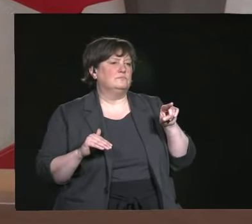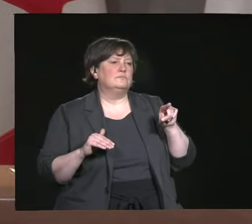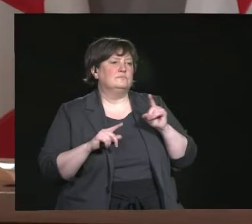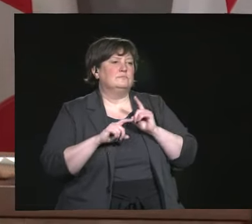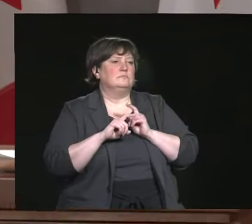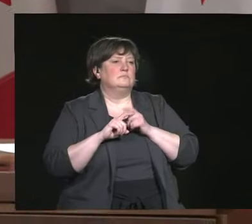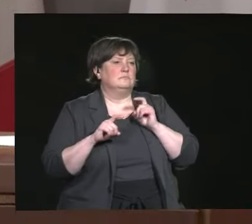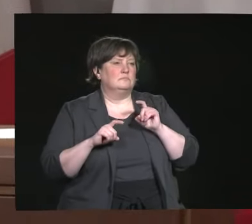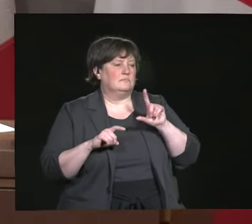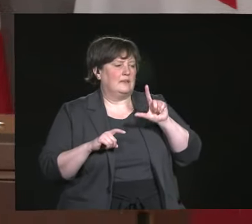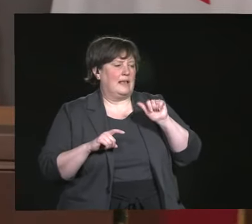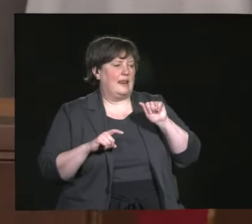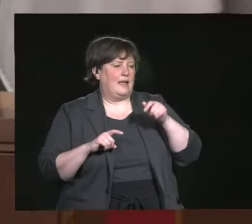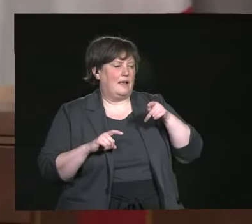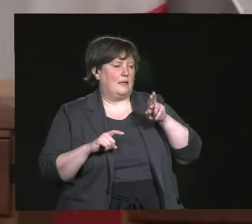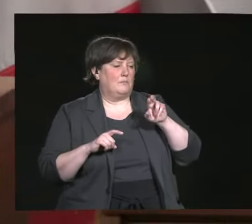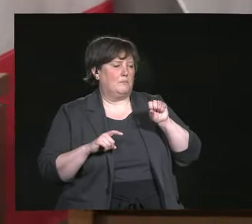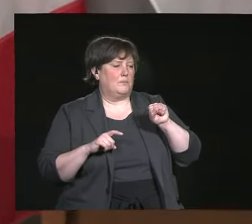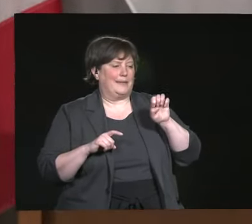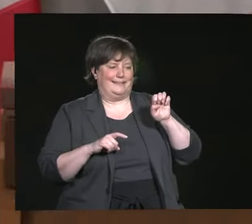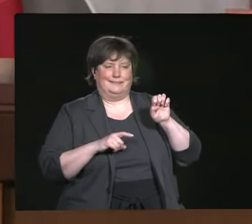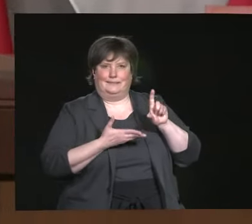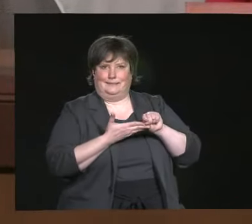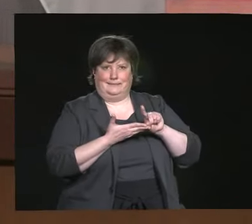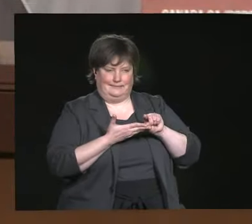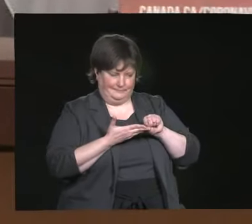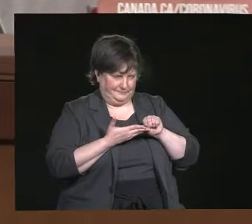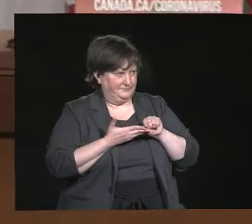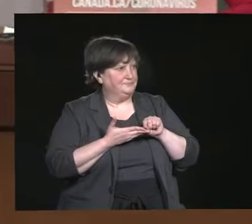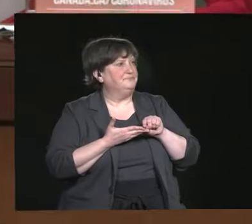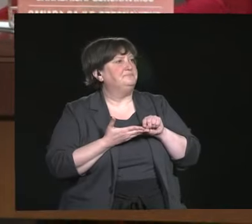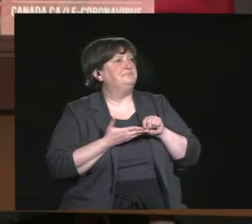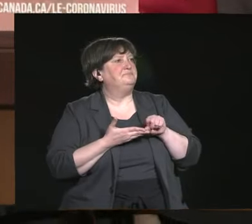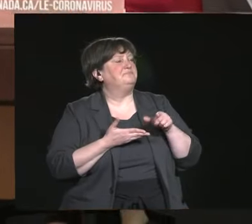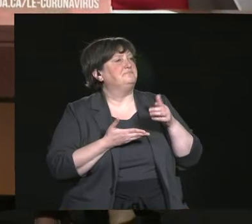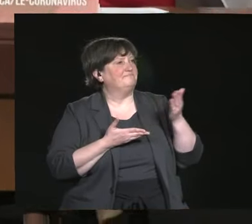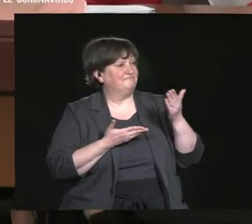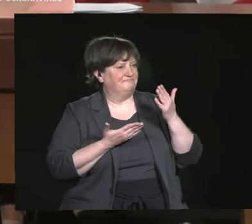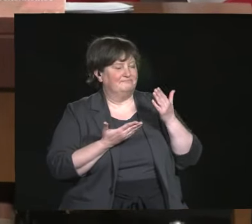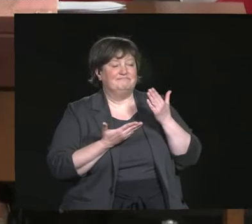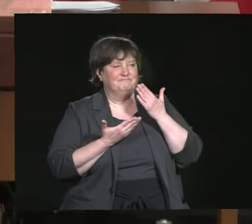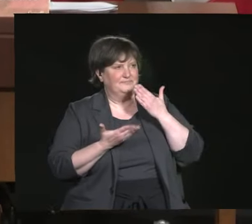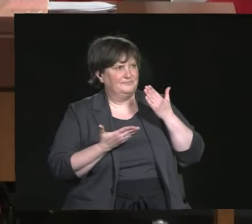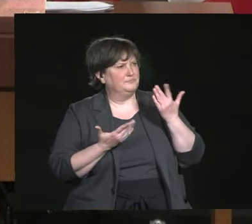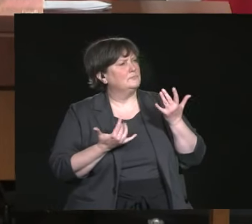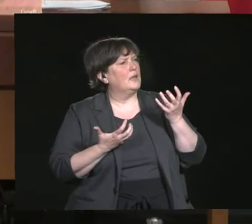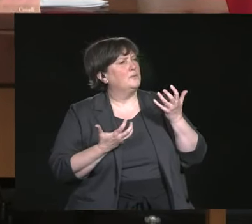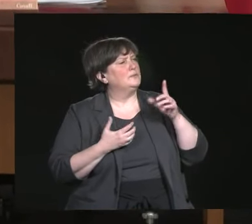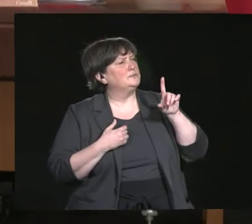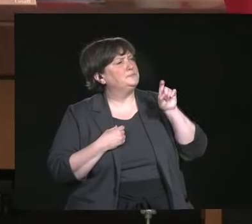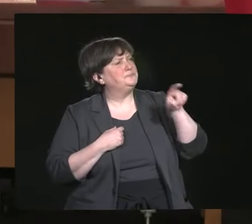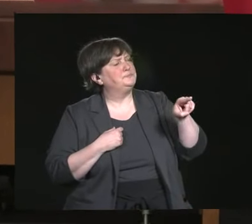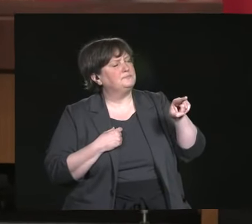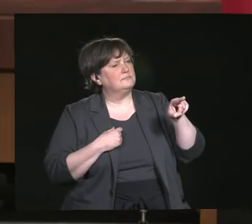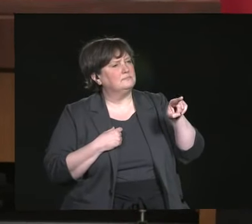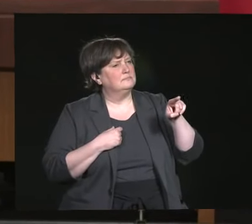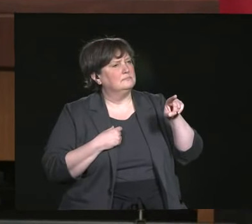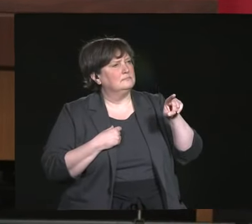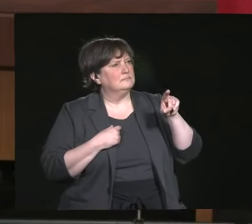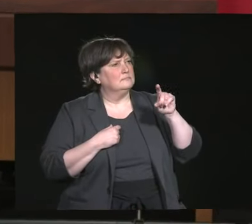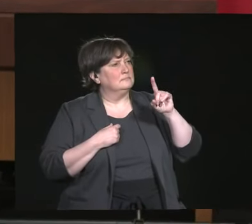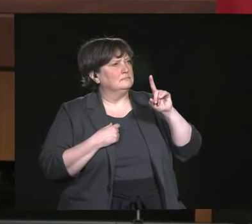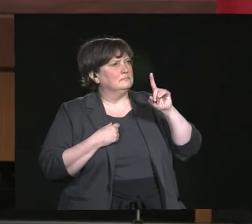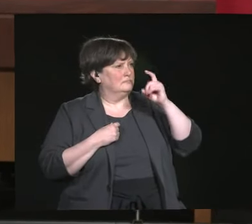ouverte. Merci. Bonjour, ma première question pour la ministre Freeland. J'aimerais savoir si vous avez une mise à jour